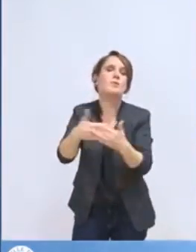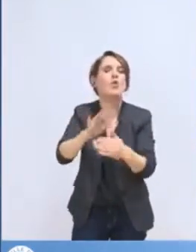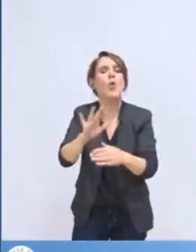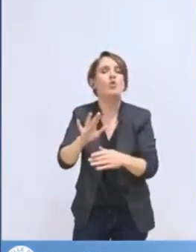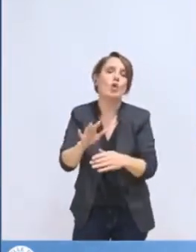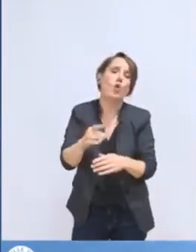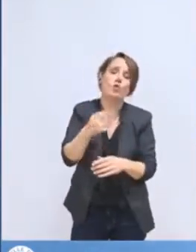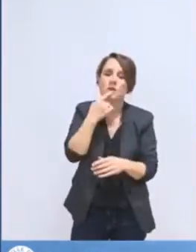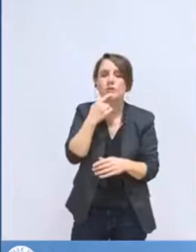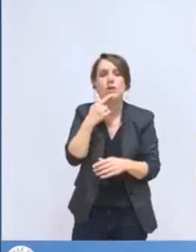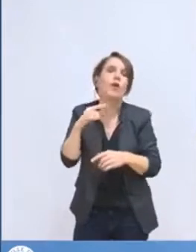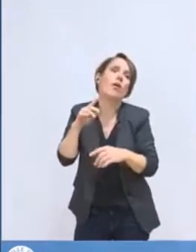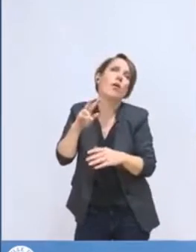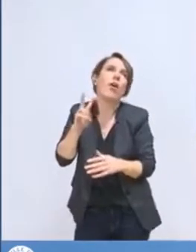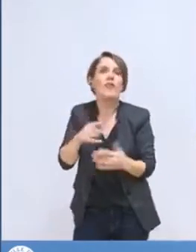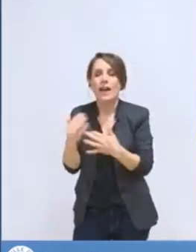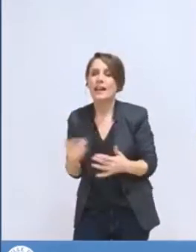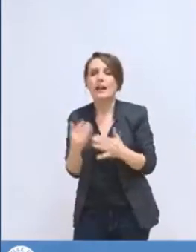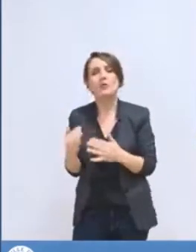000 euros près ou à 40 000 euros près.